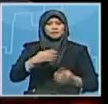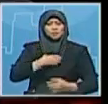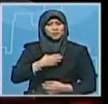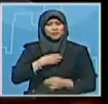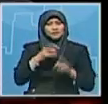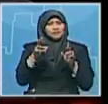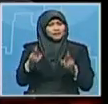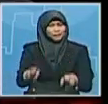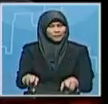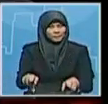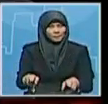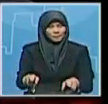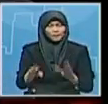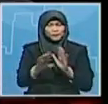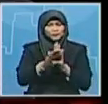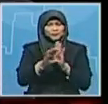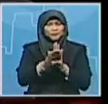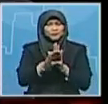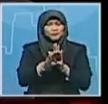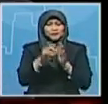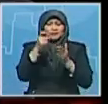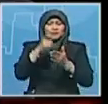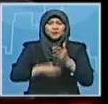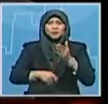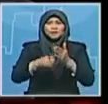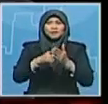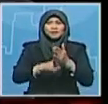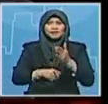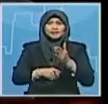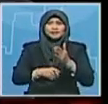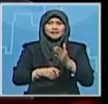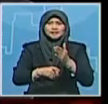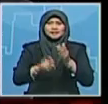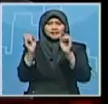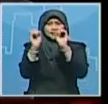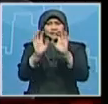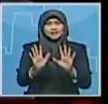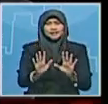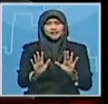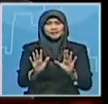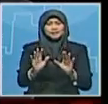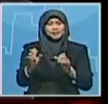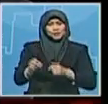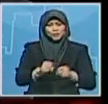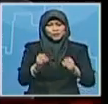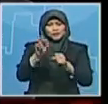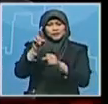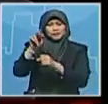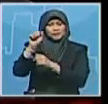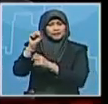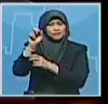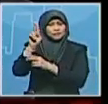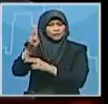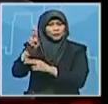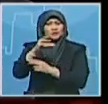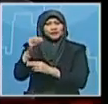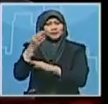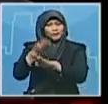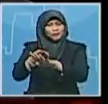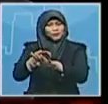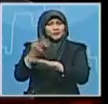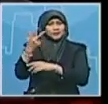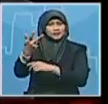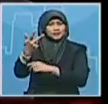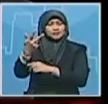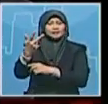sebagainya. Misalnya di tol Shah Alam Batu ini, Tiga. Sungai Rasau dan Batu Tiga, kita sebenarnya dah